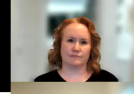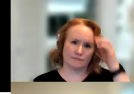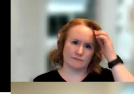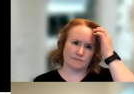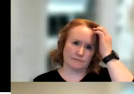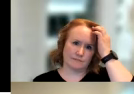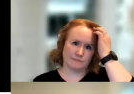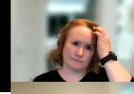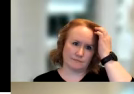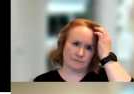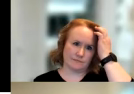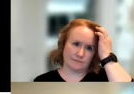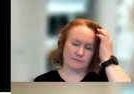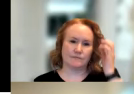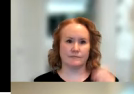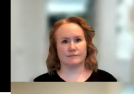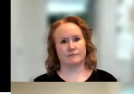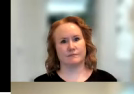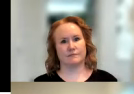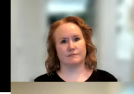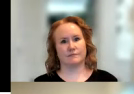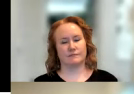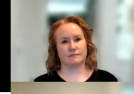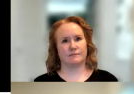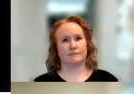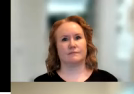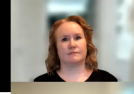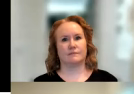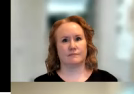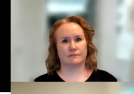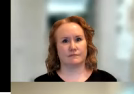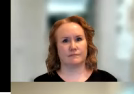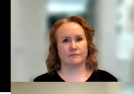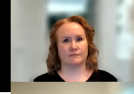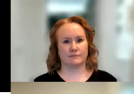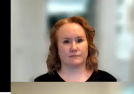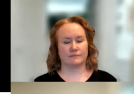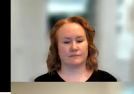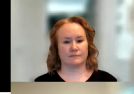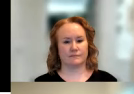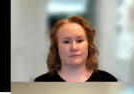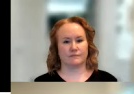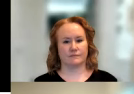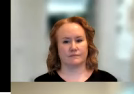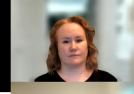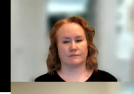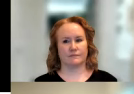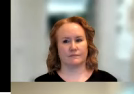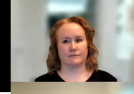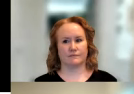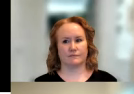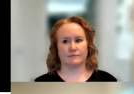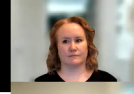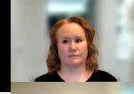markedsdeltakeren, og det en sånn klassisk kost-nytte-vurdering da, i et sånt samfunnsøkonomisk perspektiv, så tatt ned til den